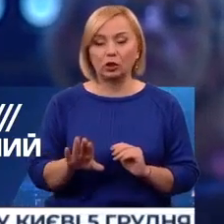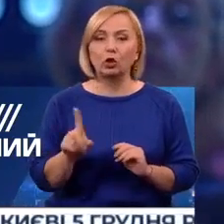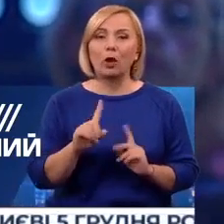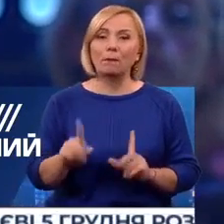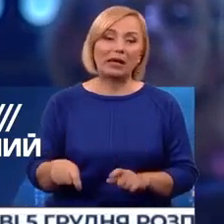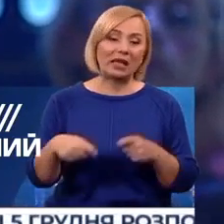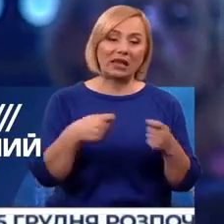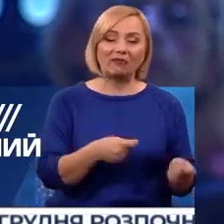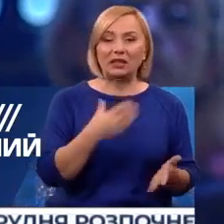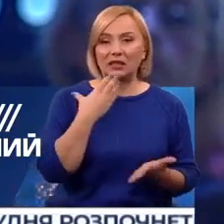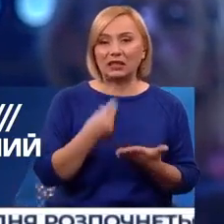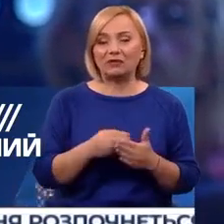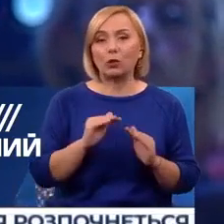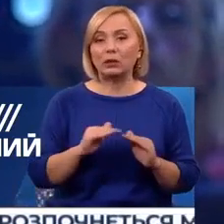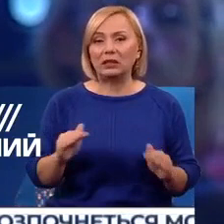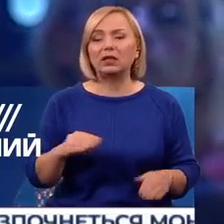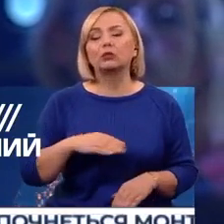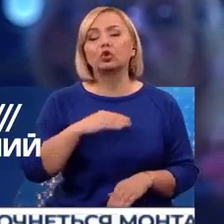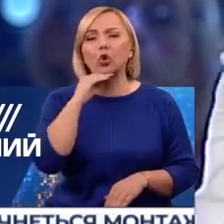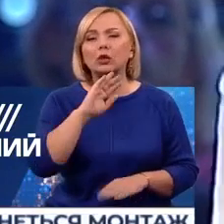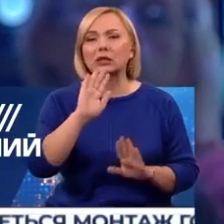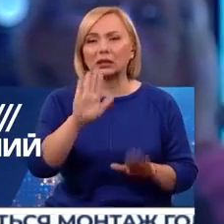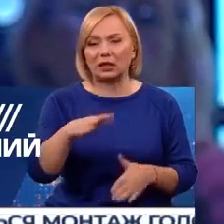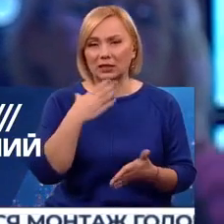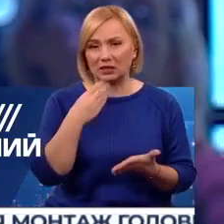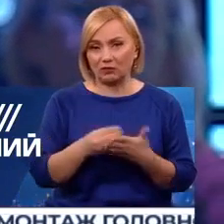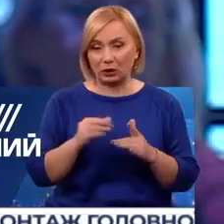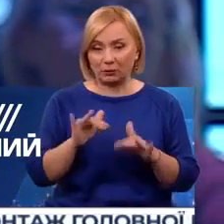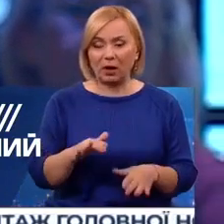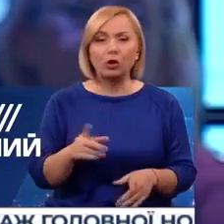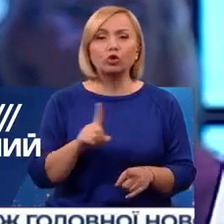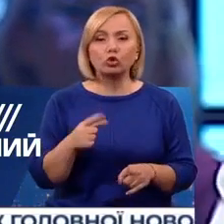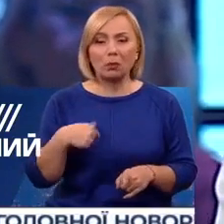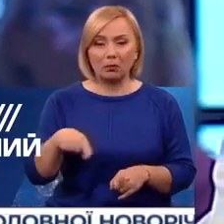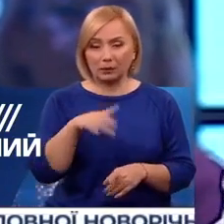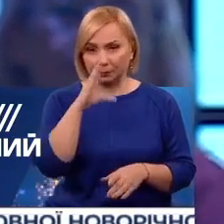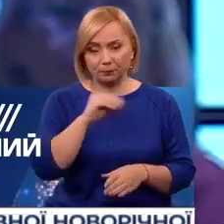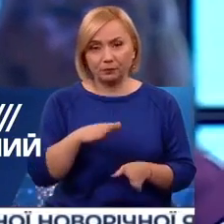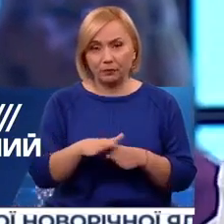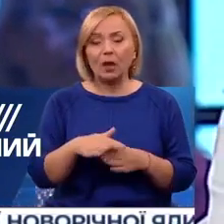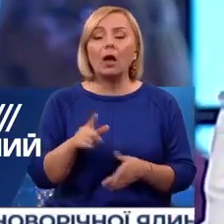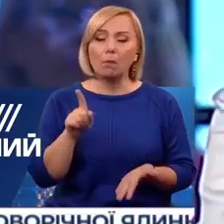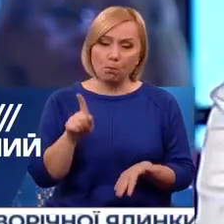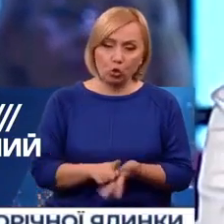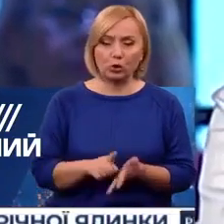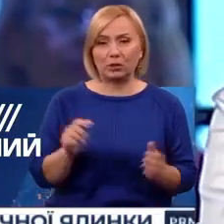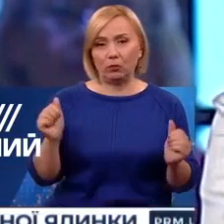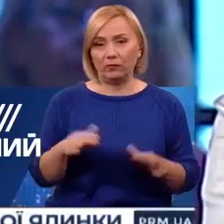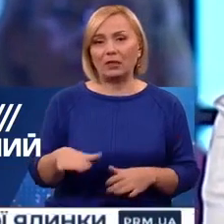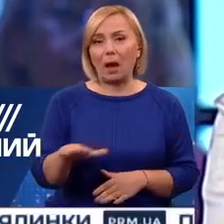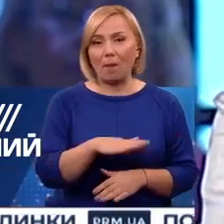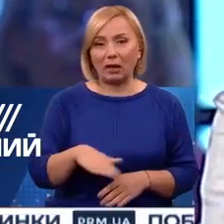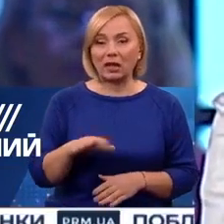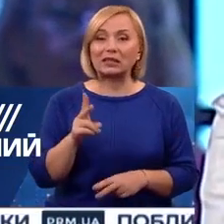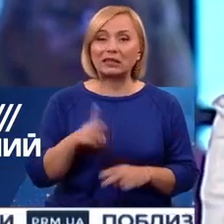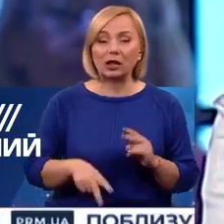своїм дітям, яким достатньо буде своїх справ, цей тягар того, що ми не виконали, ми мусимо виходити на Майдани і закінчити те, з чим ми